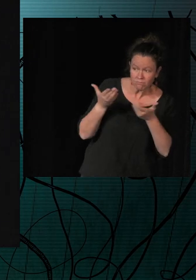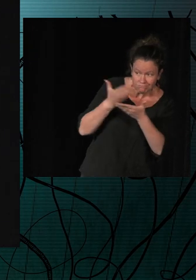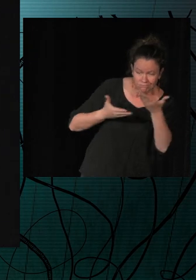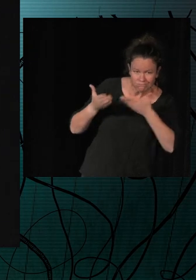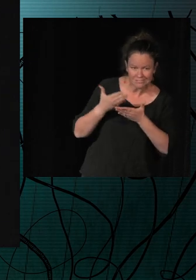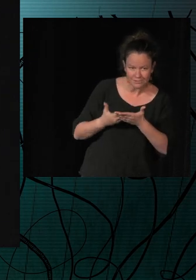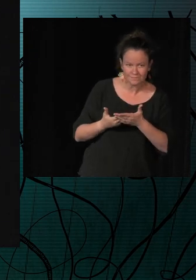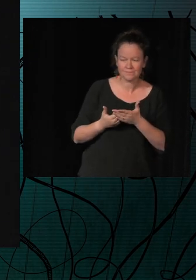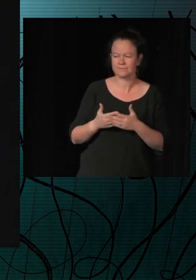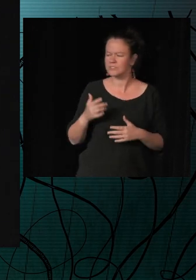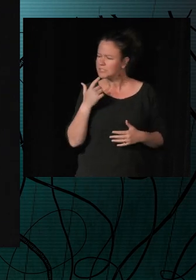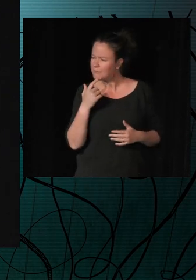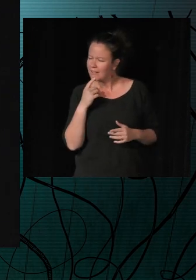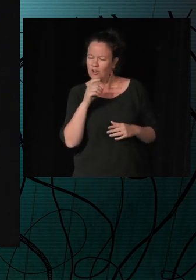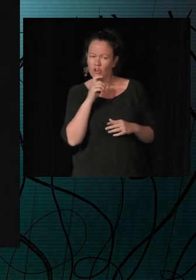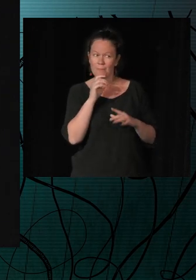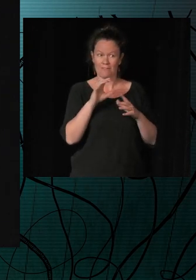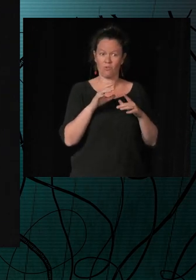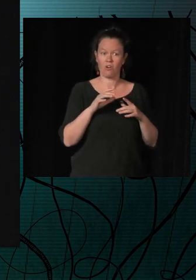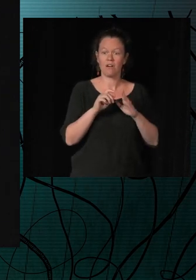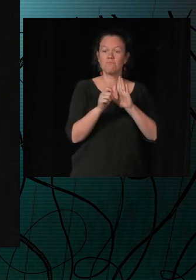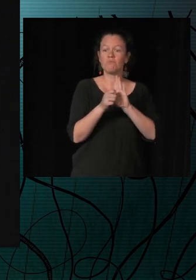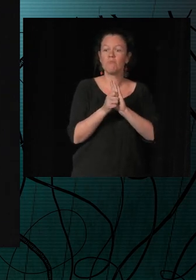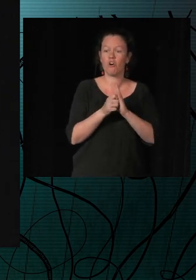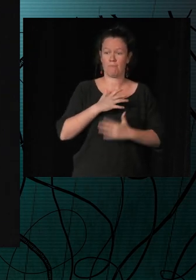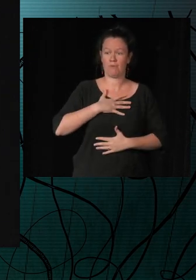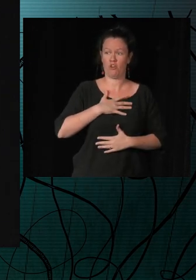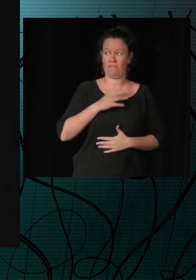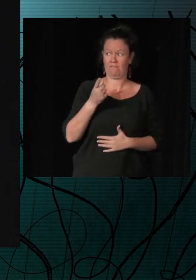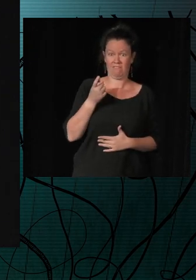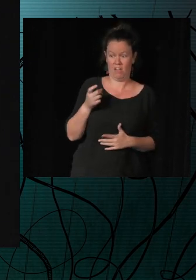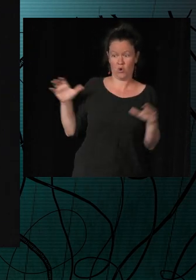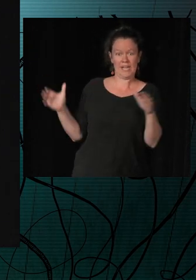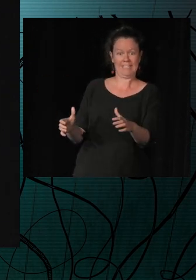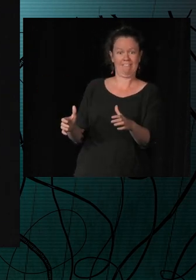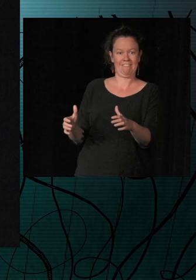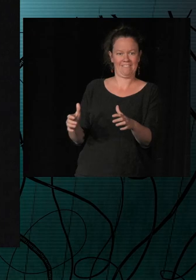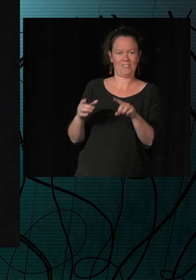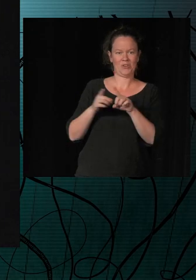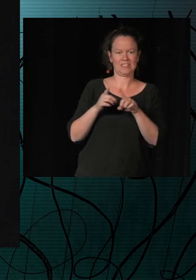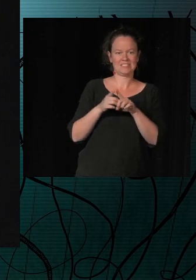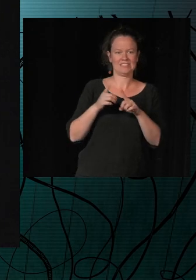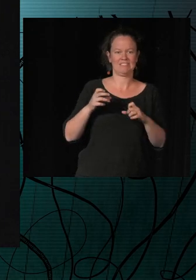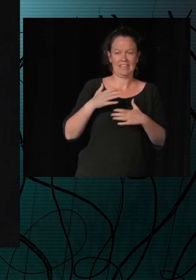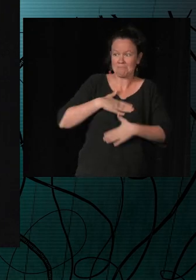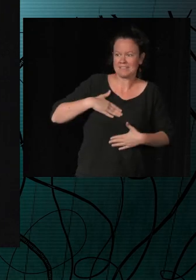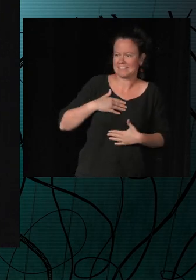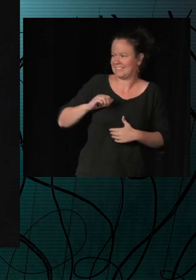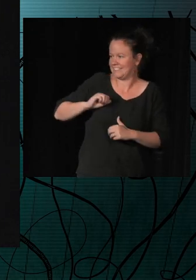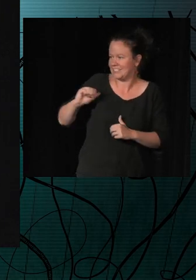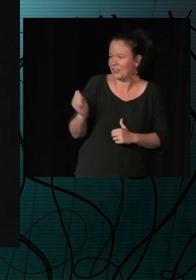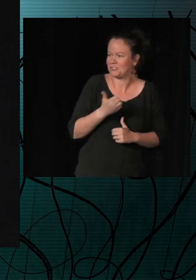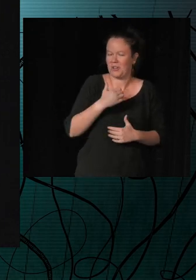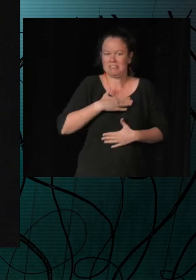évoqué la création même collective de des éléments de peur le plaisir de se faire peur à plusieurs avec les backroom avec les creepy